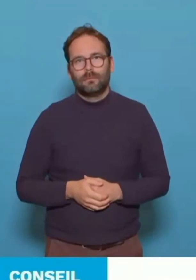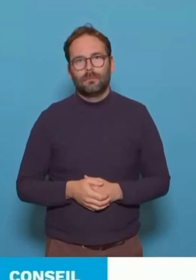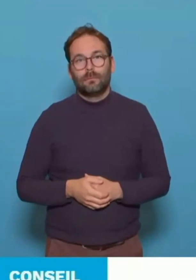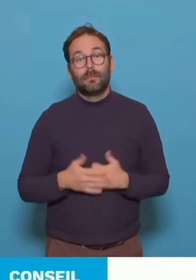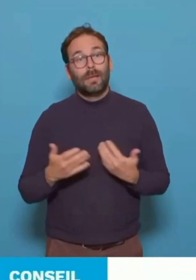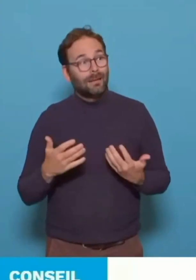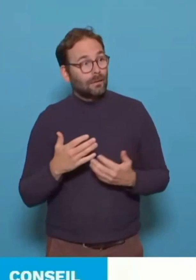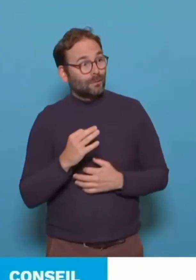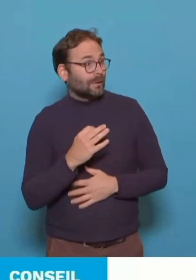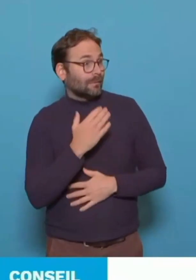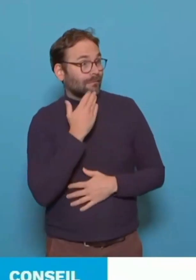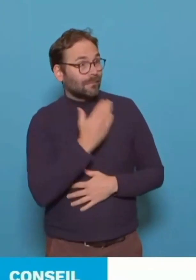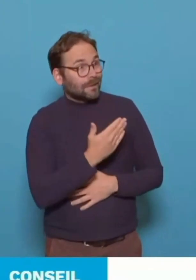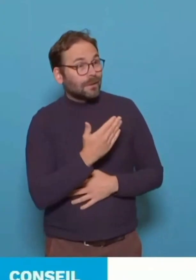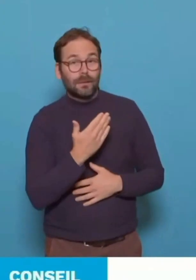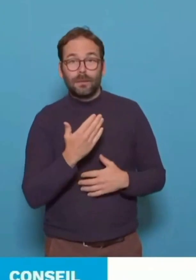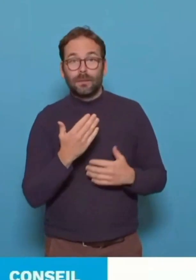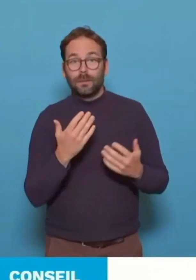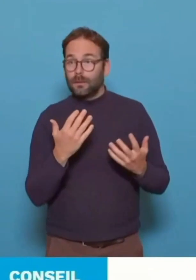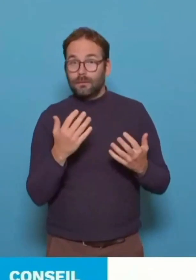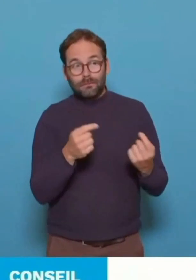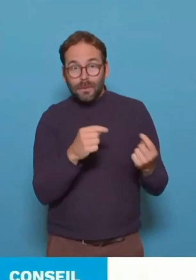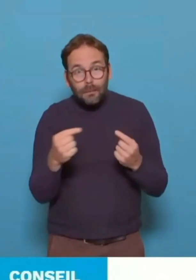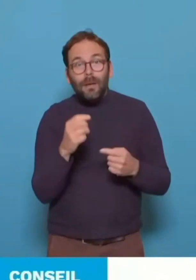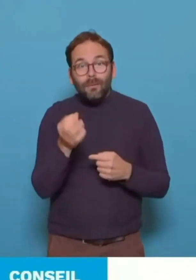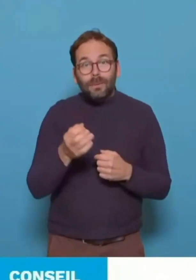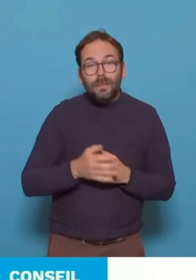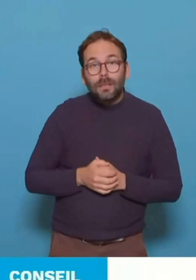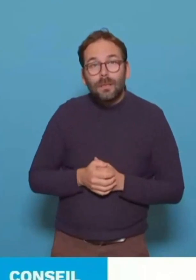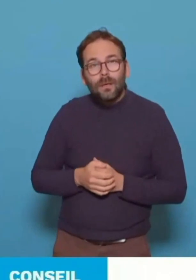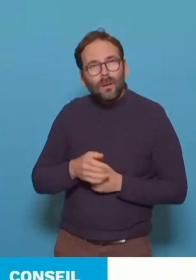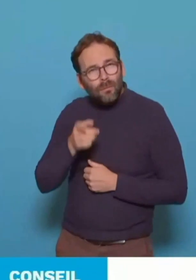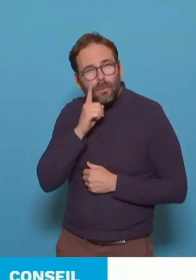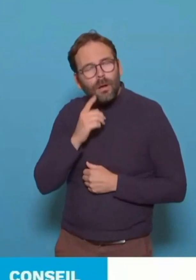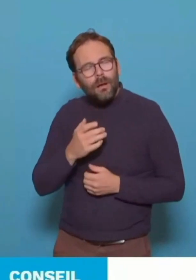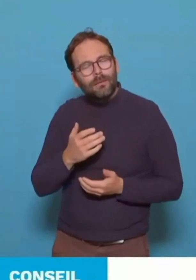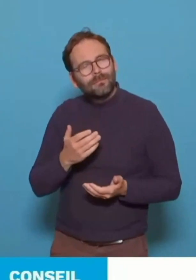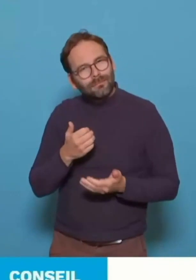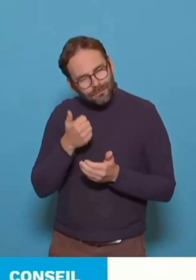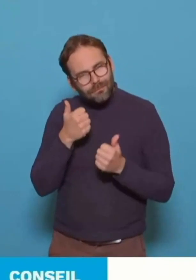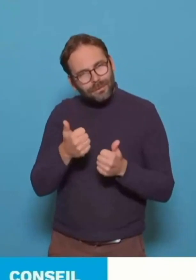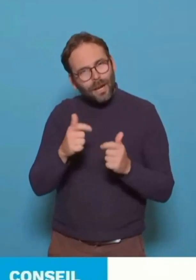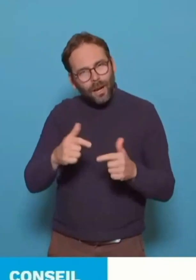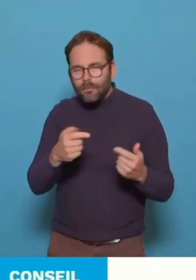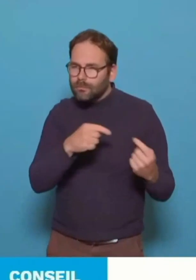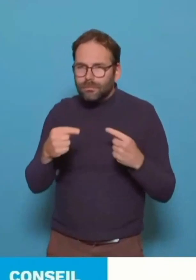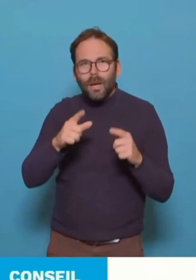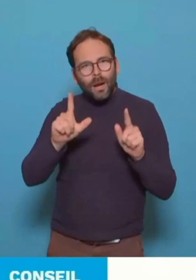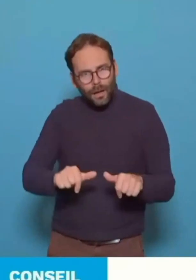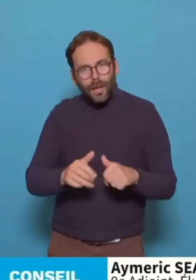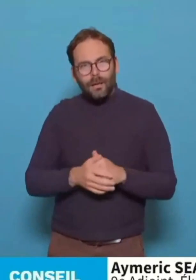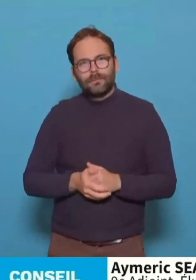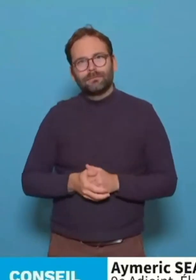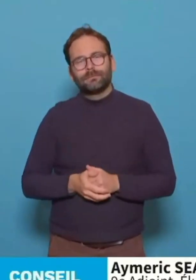Oui, mais merci pour ce débat, finalement, parce qu'il est temps que nous l'ayons. Il est un peu compliqué à